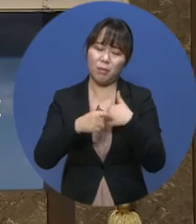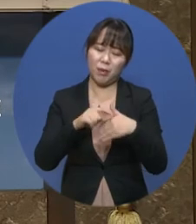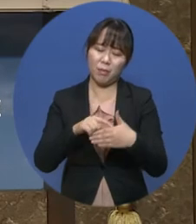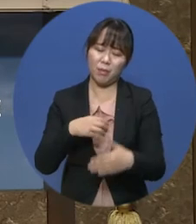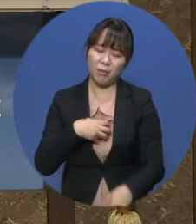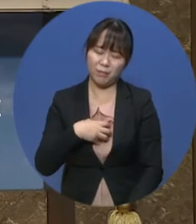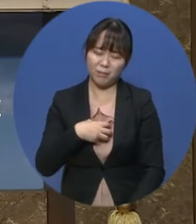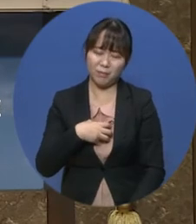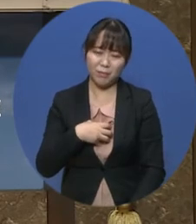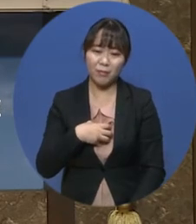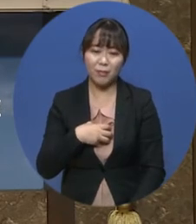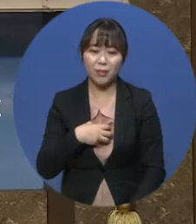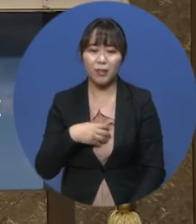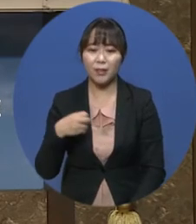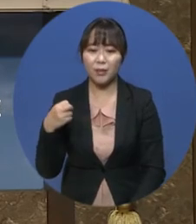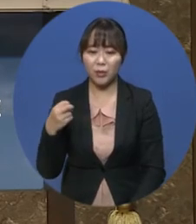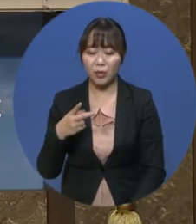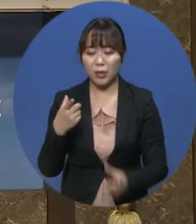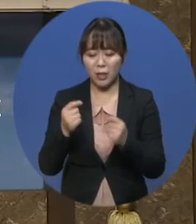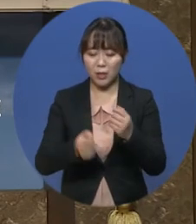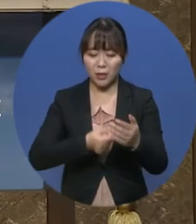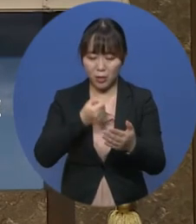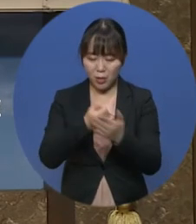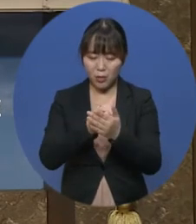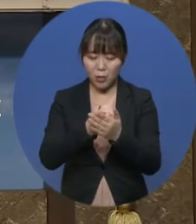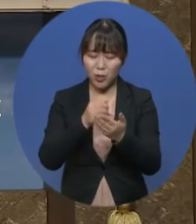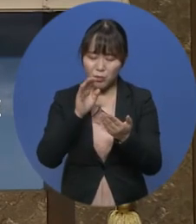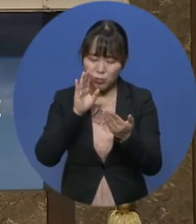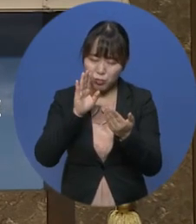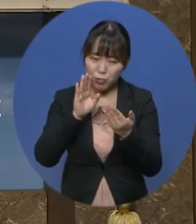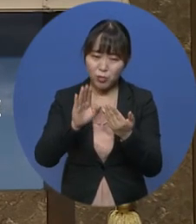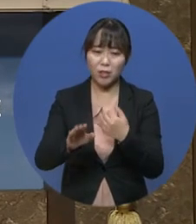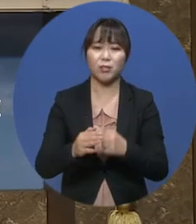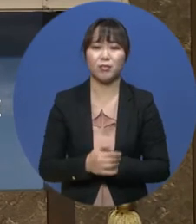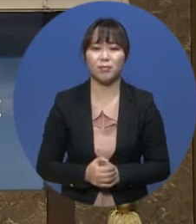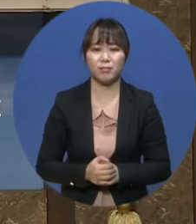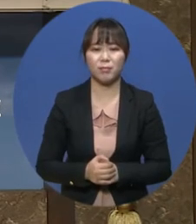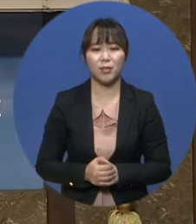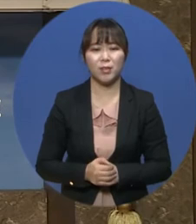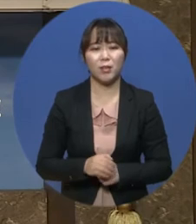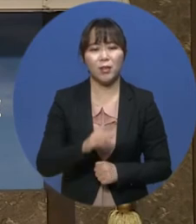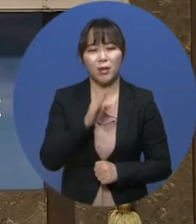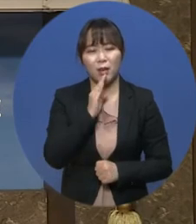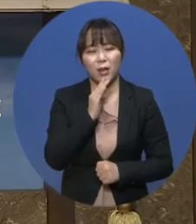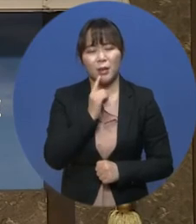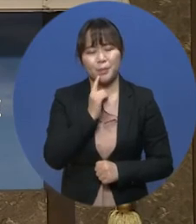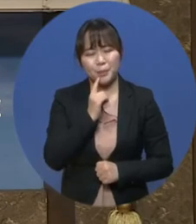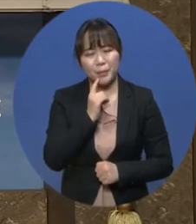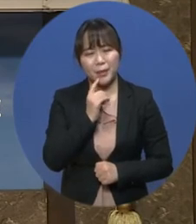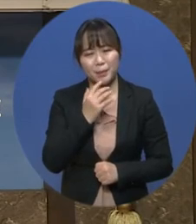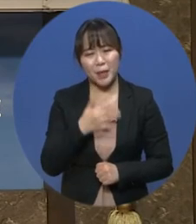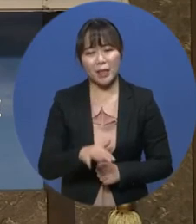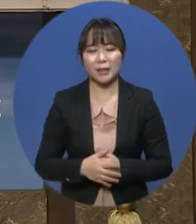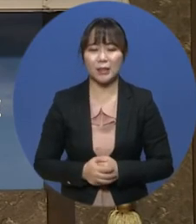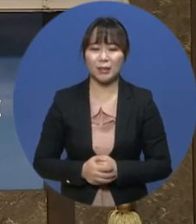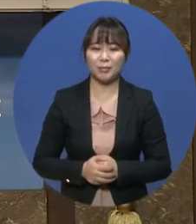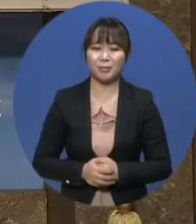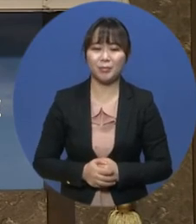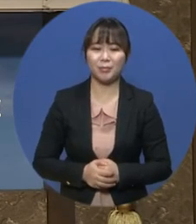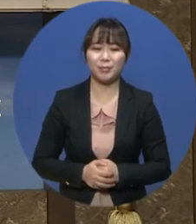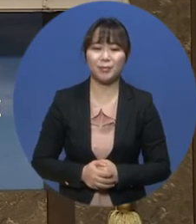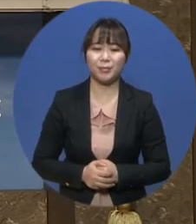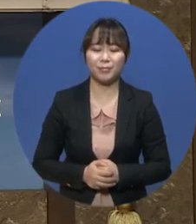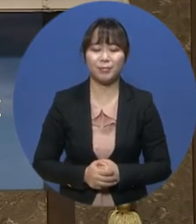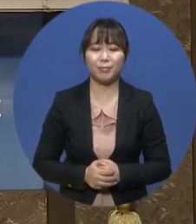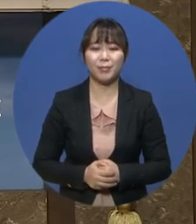아프고 그런 결정을 하고 났을 때는 아수 입맛이 씁쓸해 요 아 그래서